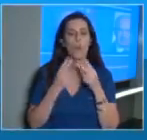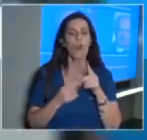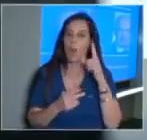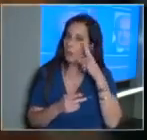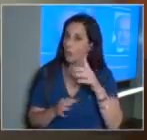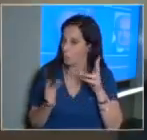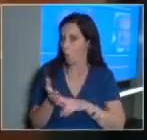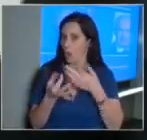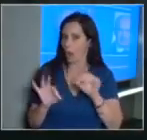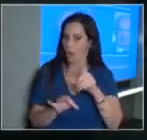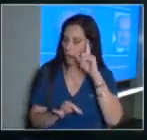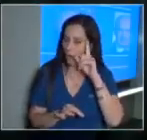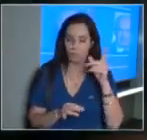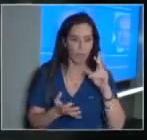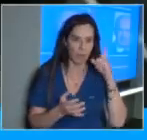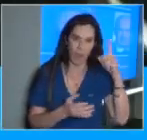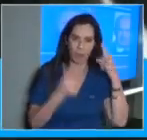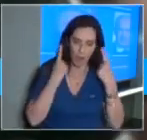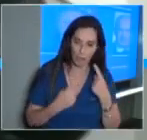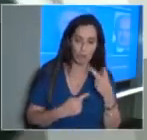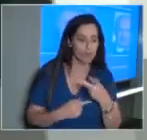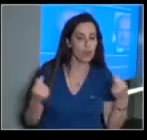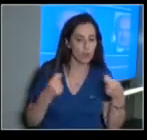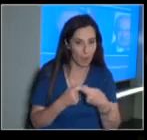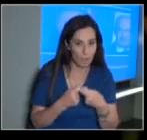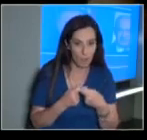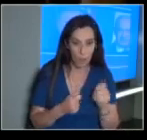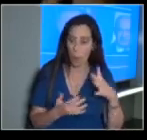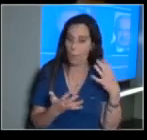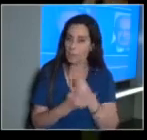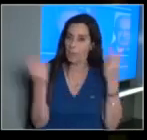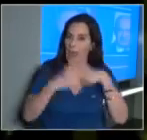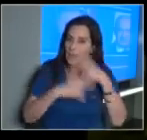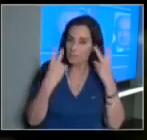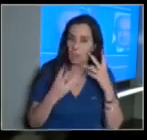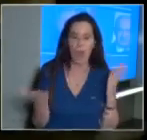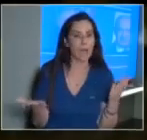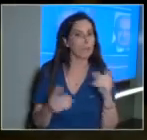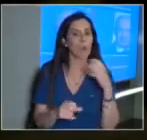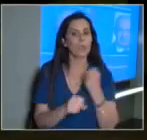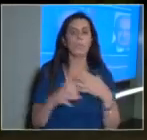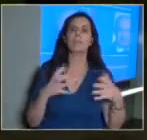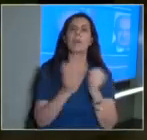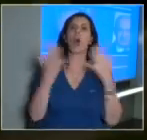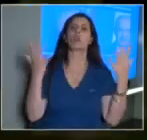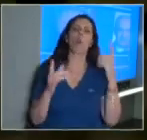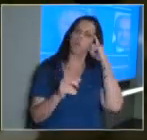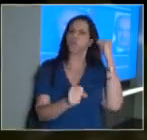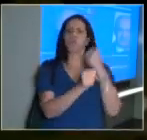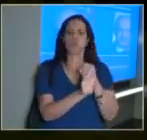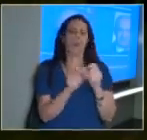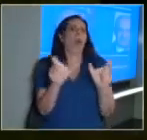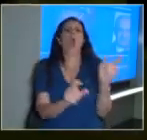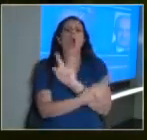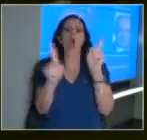עמדתך לגיטימית, גם עמדת החרדים לגיטימית. וכששני שותפים פוטנציאליים לא מצליחים להגיע להבנה, אז הם לא עושים מסיבת עיתונאים, מתבצרים